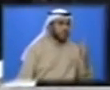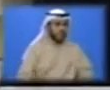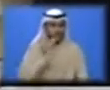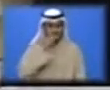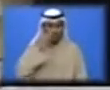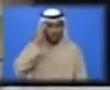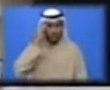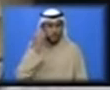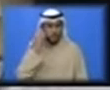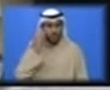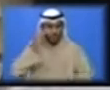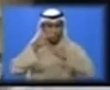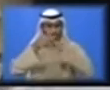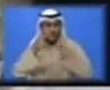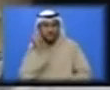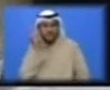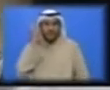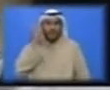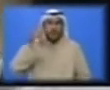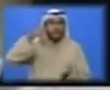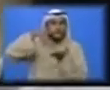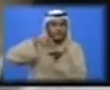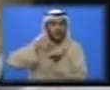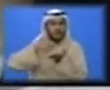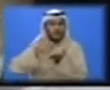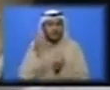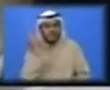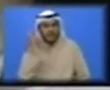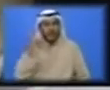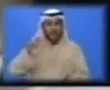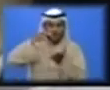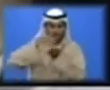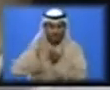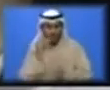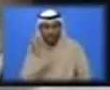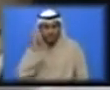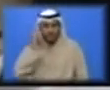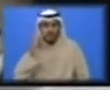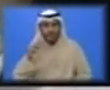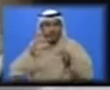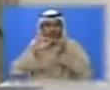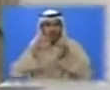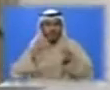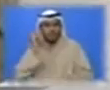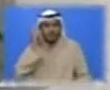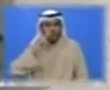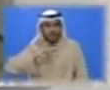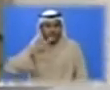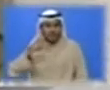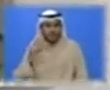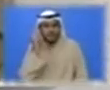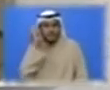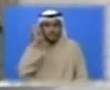في تأسيس جمعيات النفع العام والخيرية للمساهمة في تنمية مجتمعنا والارتقاء به.